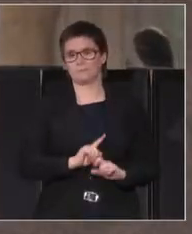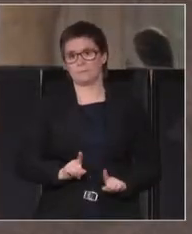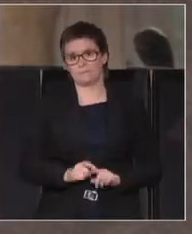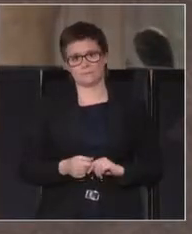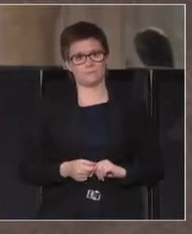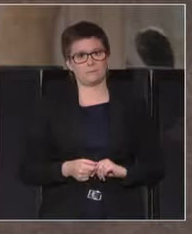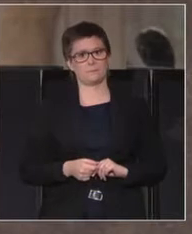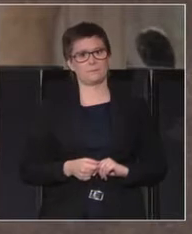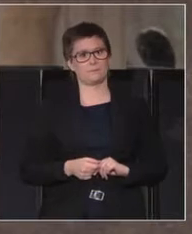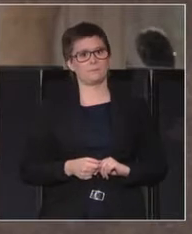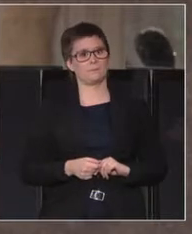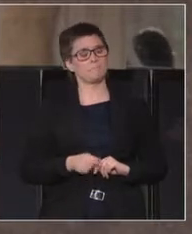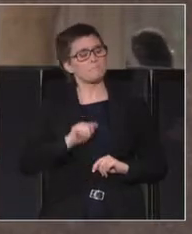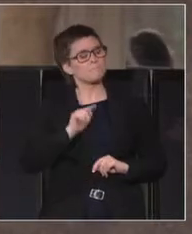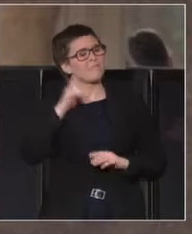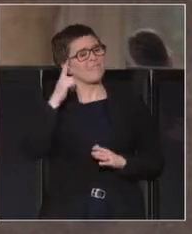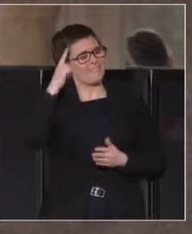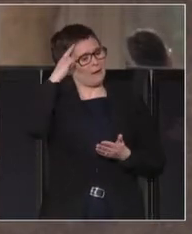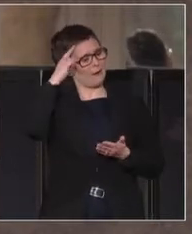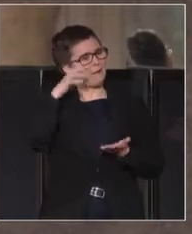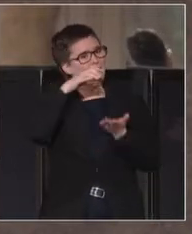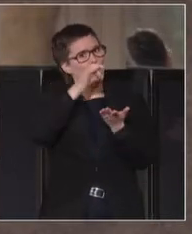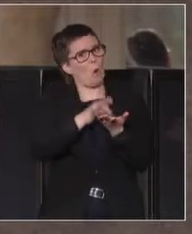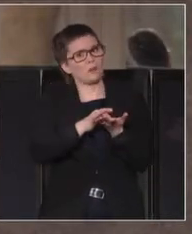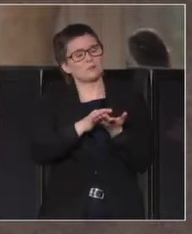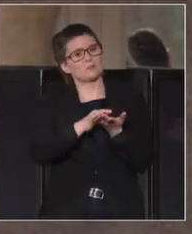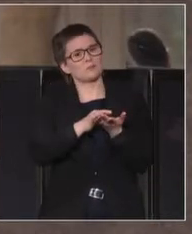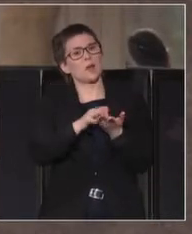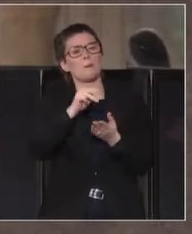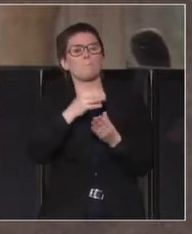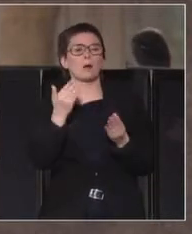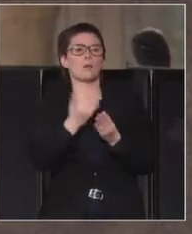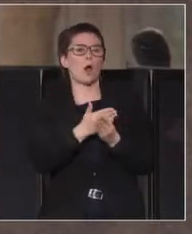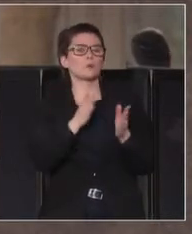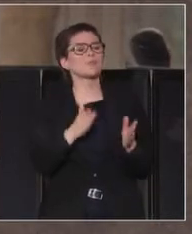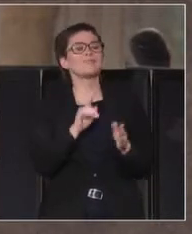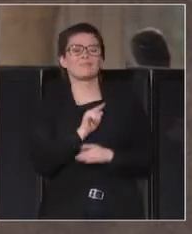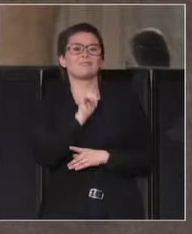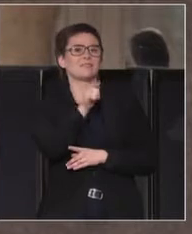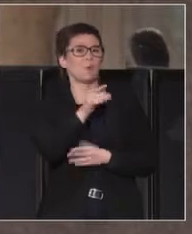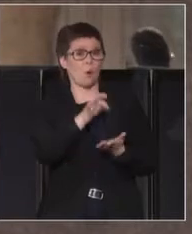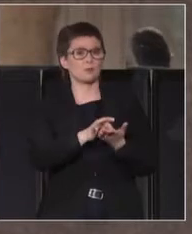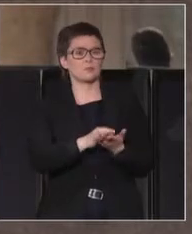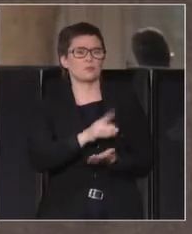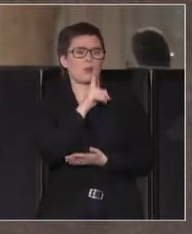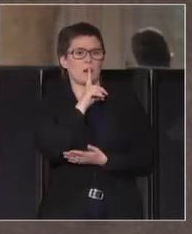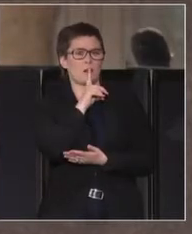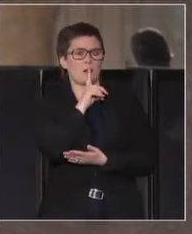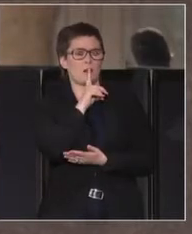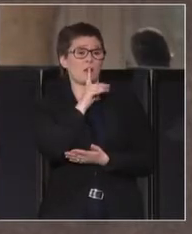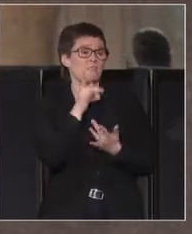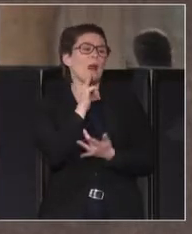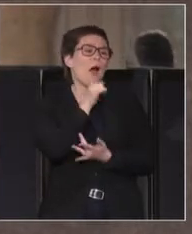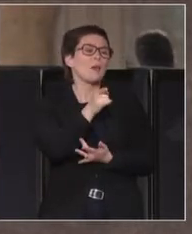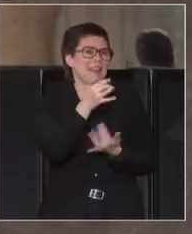Die Gedenkstätte Mauthausen ist ein stiller Ort. Und vielleicht muss er heute so still sein, weil er damals so laut